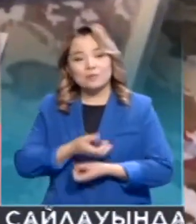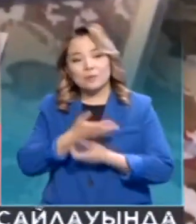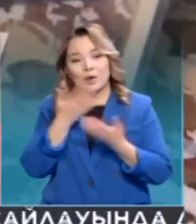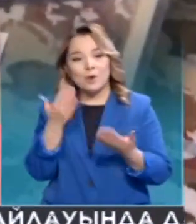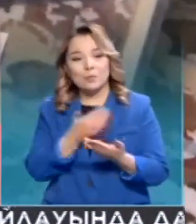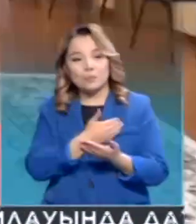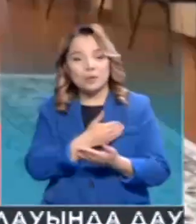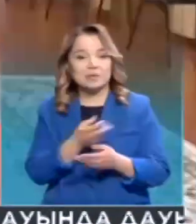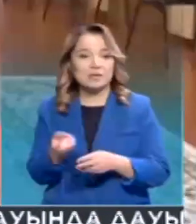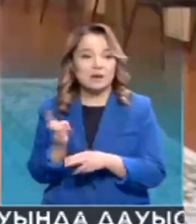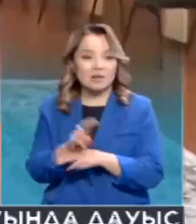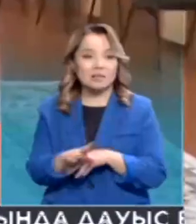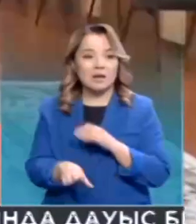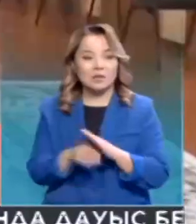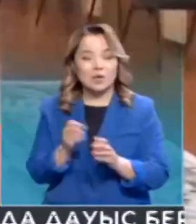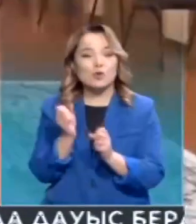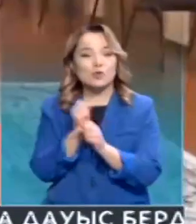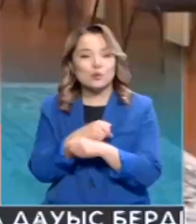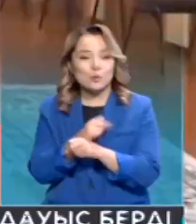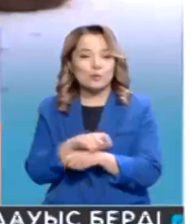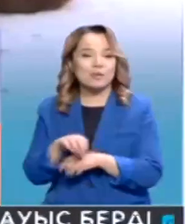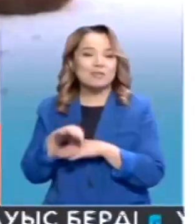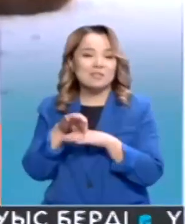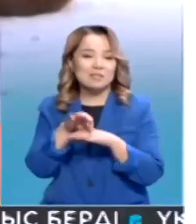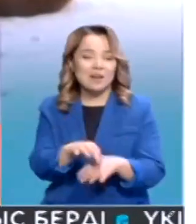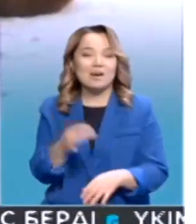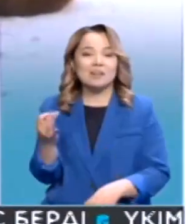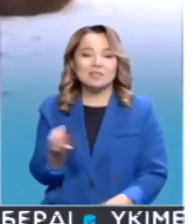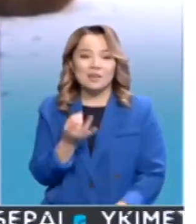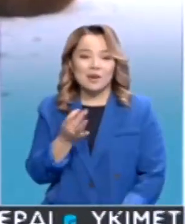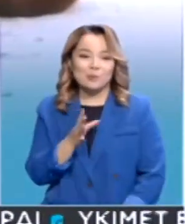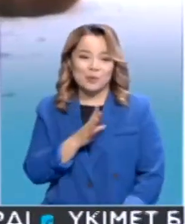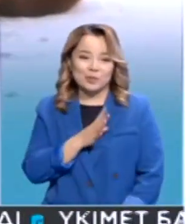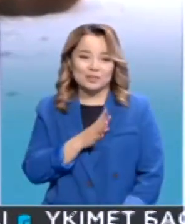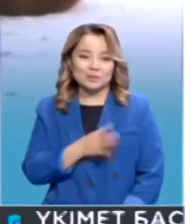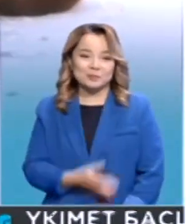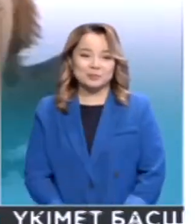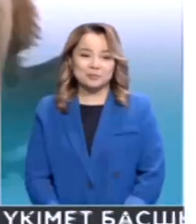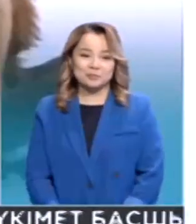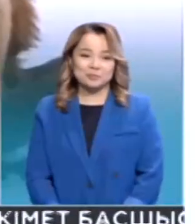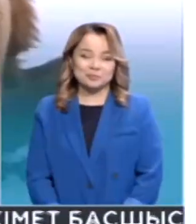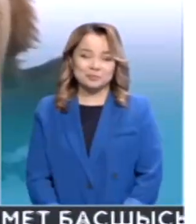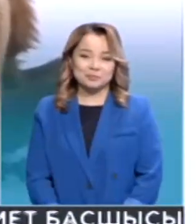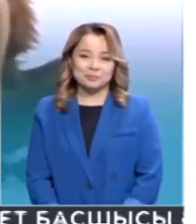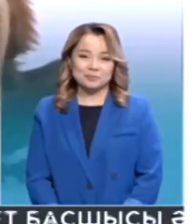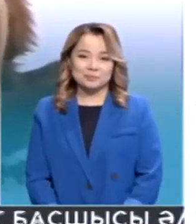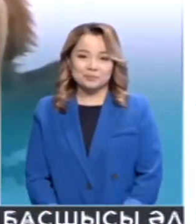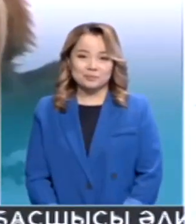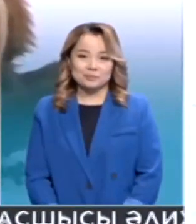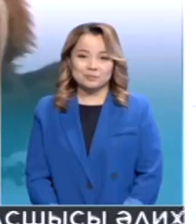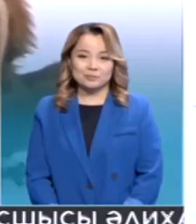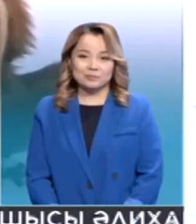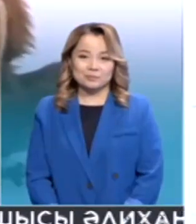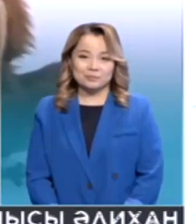болсын деген ниетпен сайлауға түйе мініп келген. Қуаныш Қанатұлы, Самат Оразалинов, Қазақстан ұлттық арнасы, Жетісу облысы.